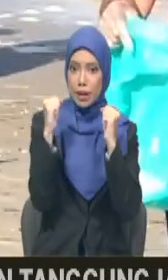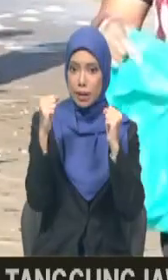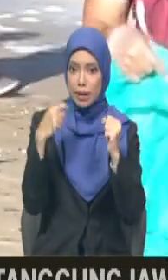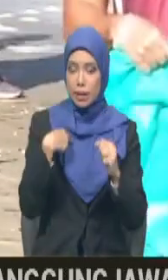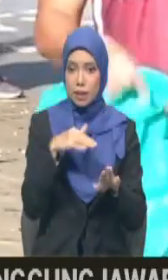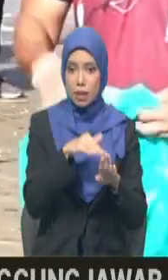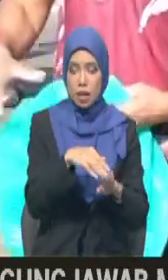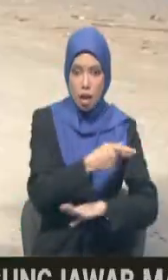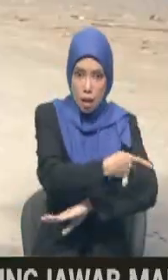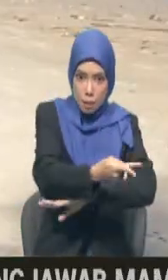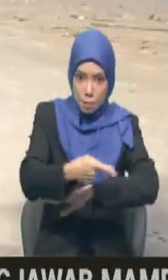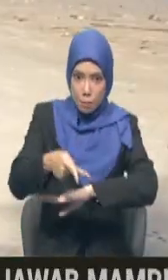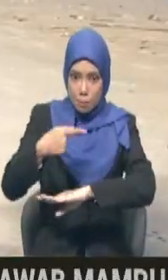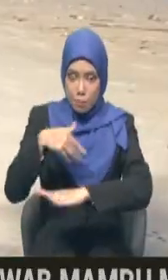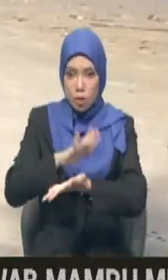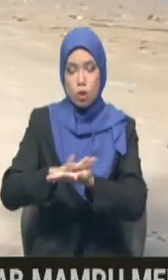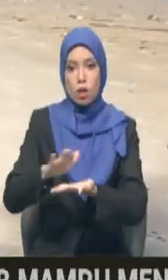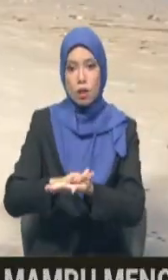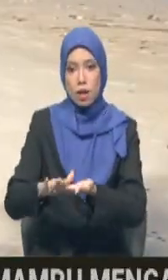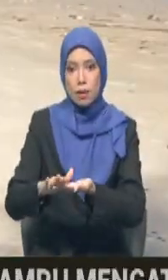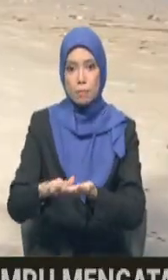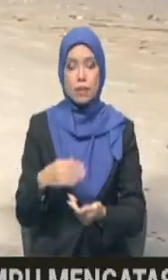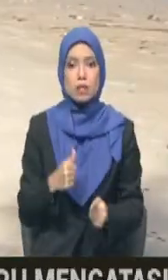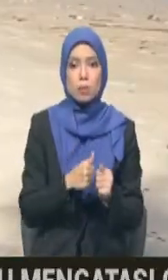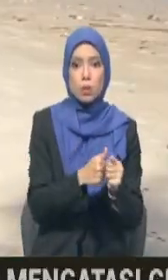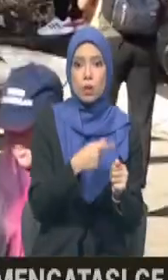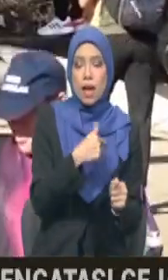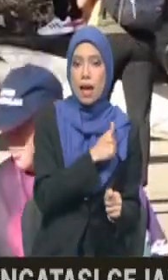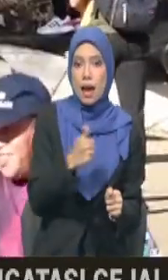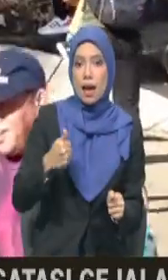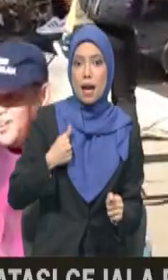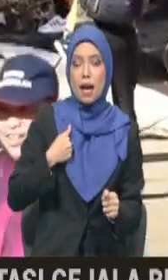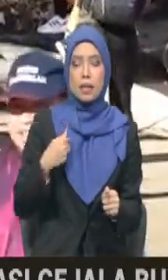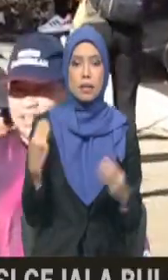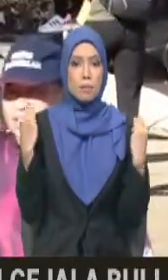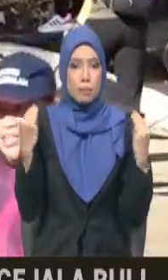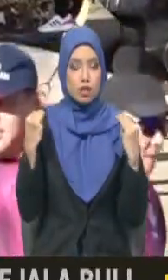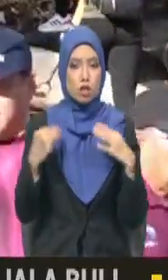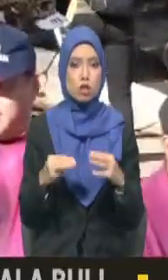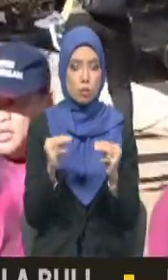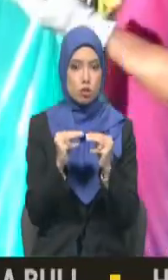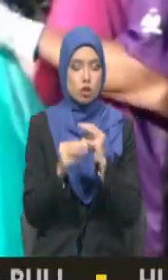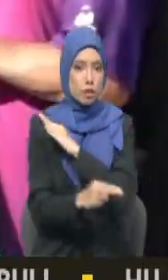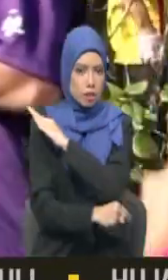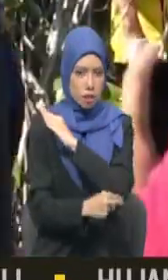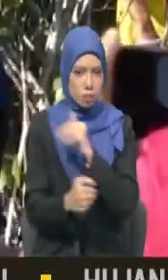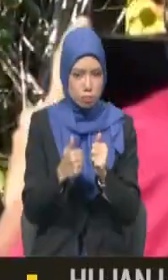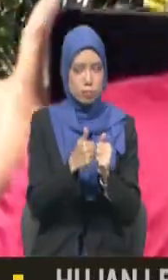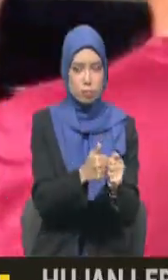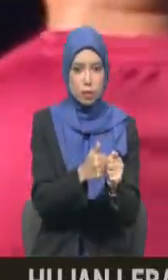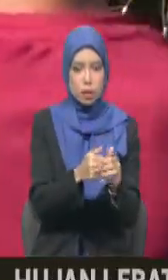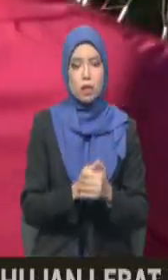sekitar pesisiran pantai Danau juga menyertai ahli Majlis mesyuarat negara melalui kempen ini lebih